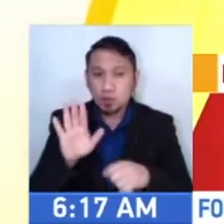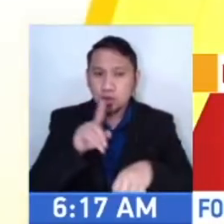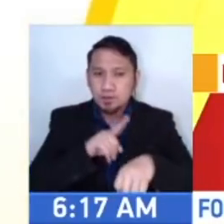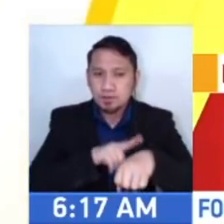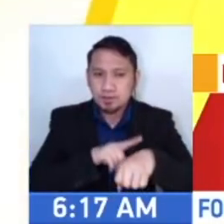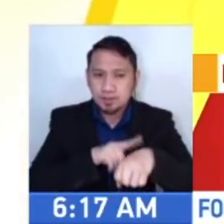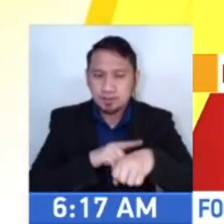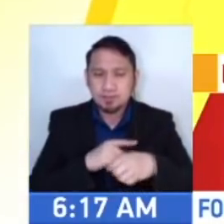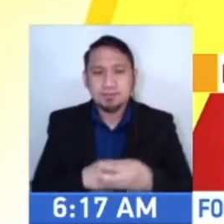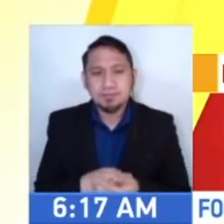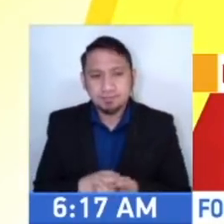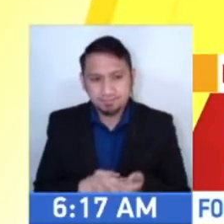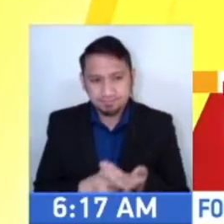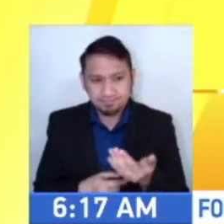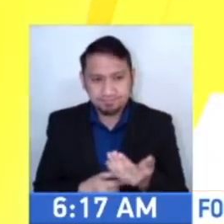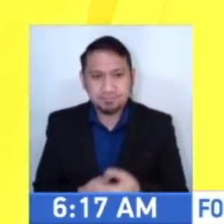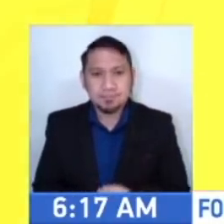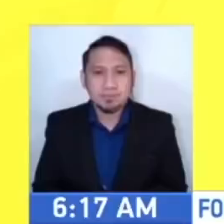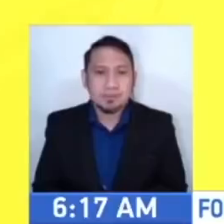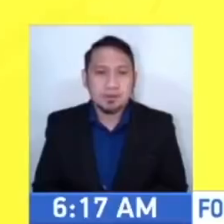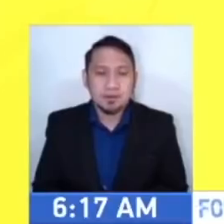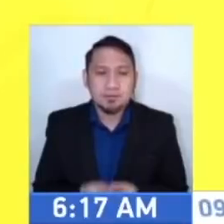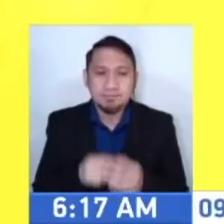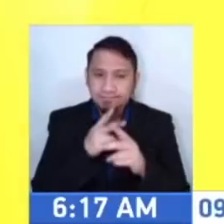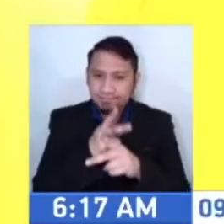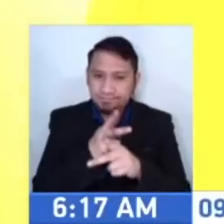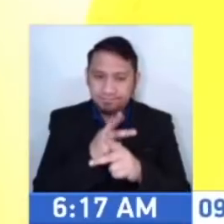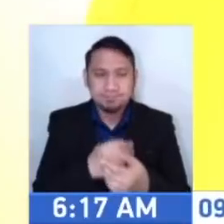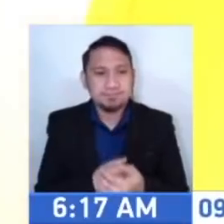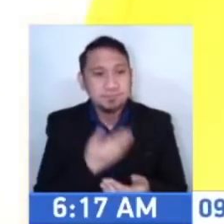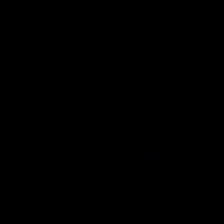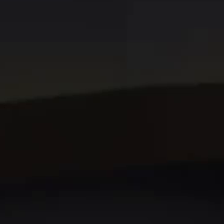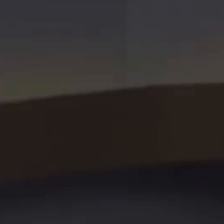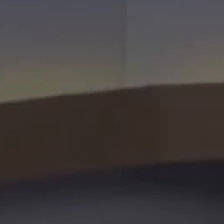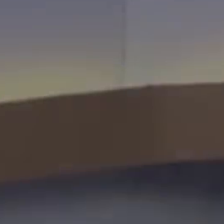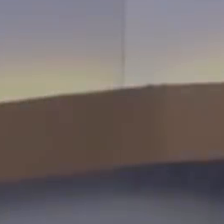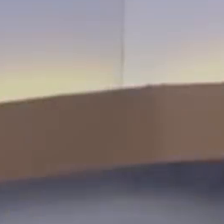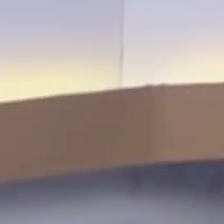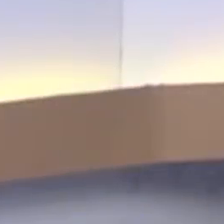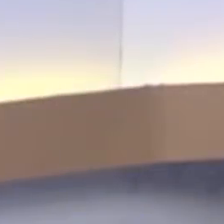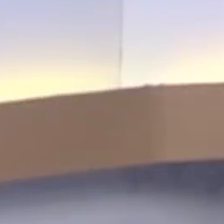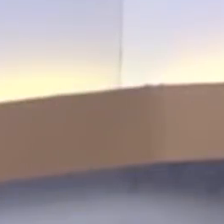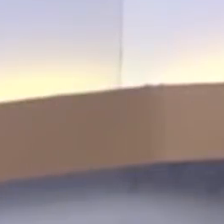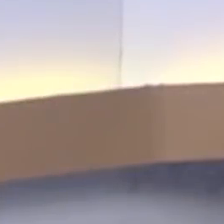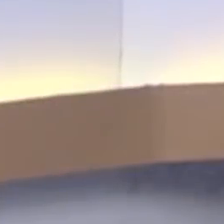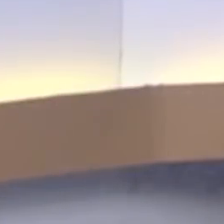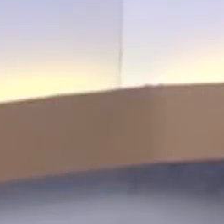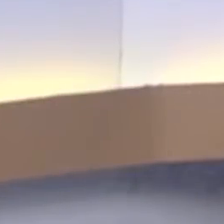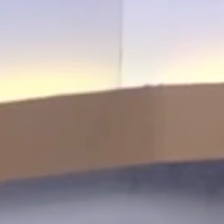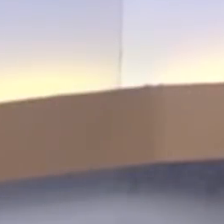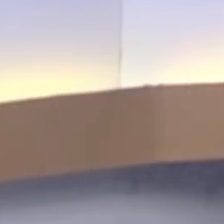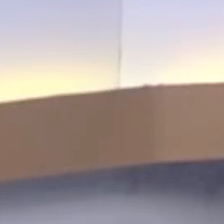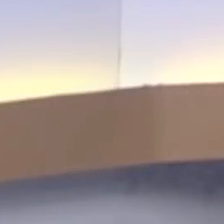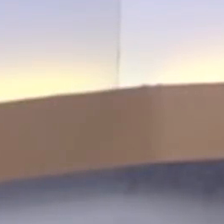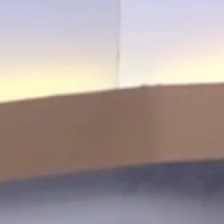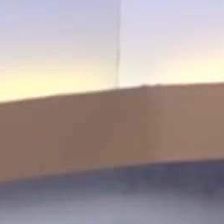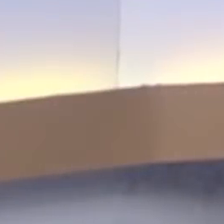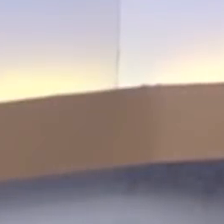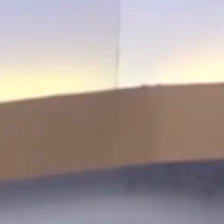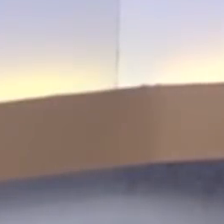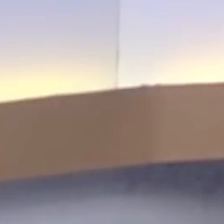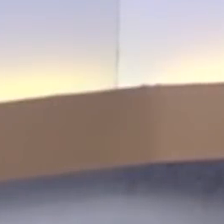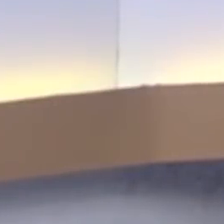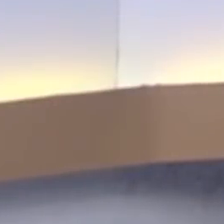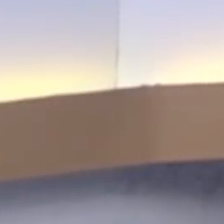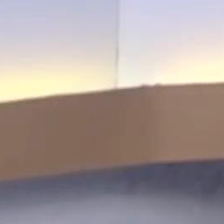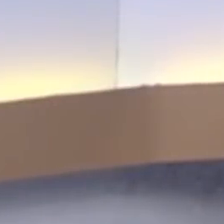Ignacio. Ingat po kayo. Magandang umaga po at maraming salamat po. Ingat po kayo. Kapuso, mauna ka sa mga balita. Panoorin ang unang